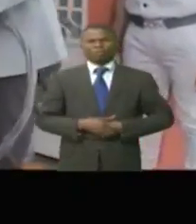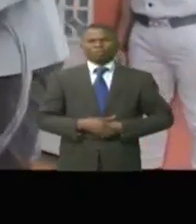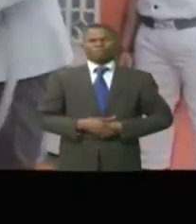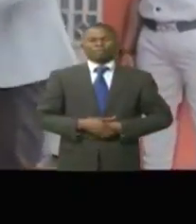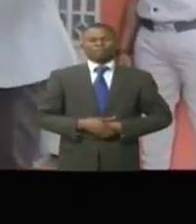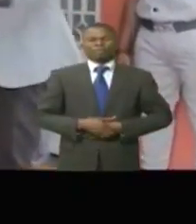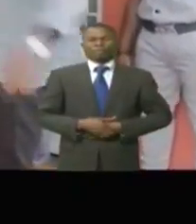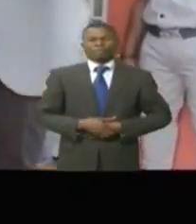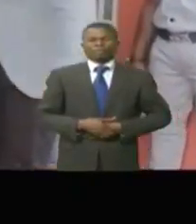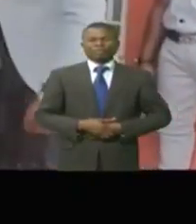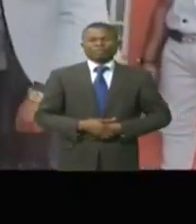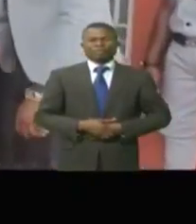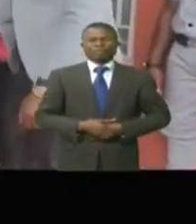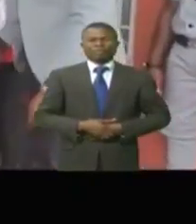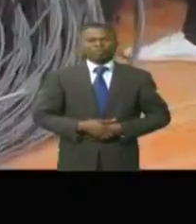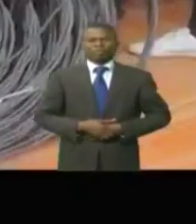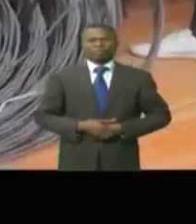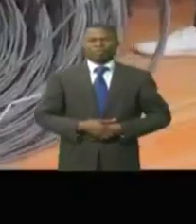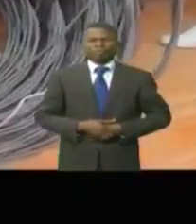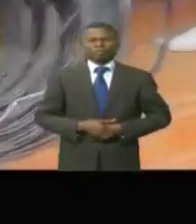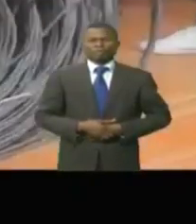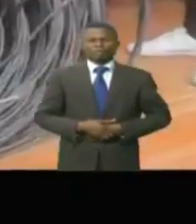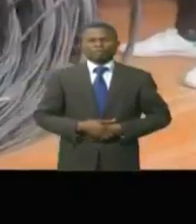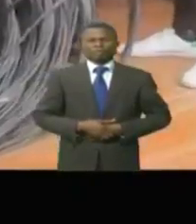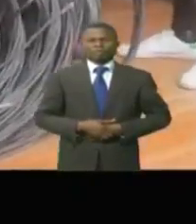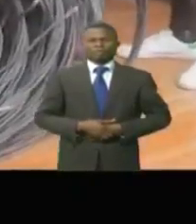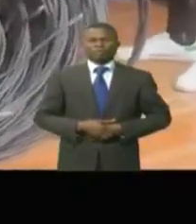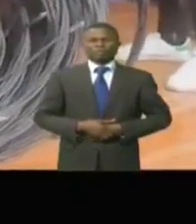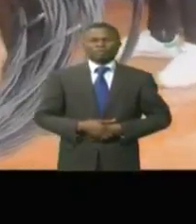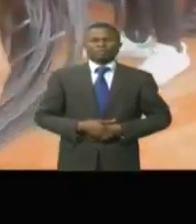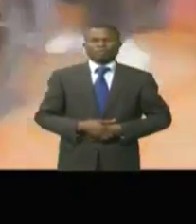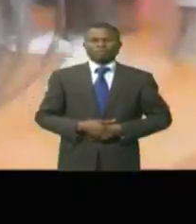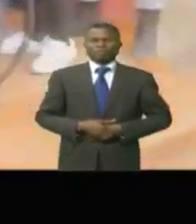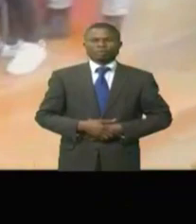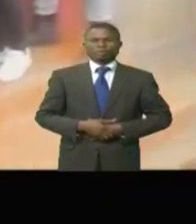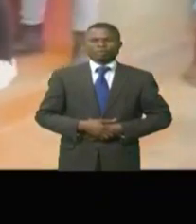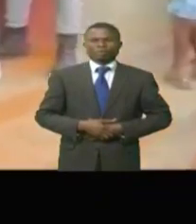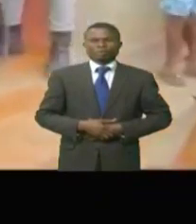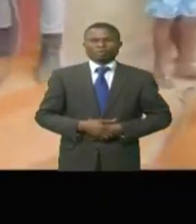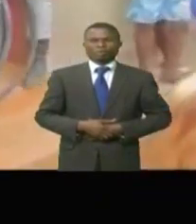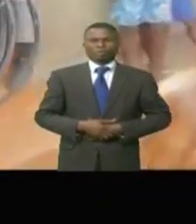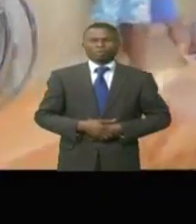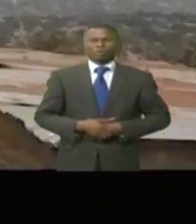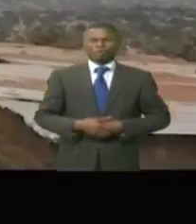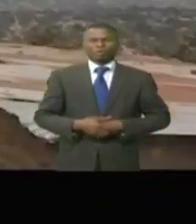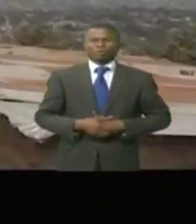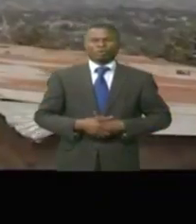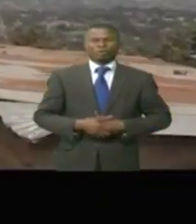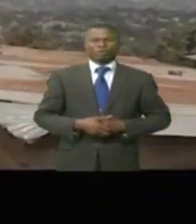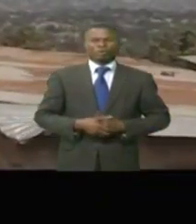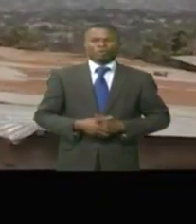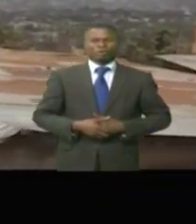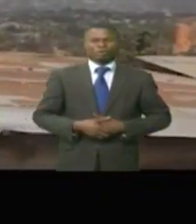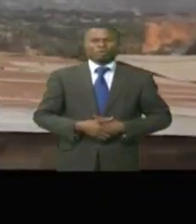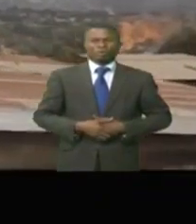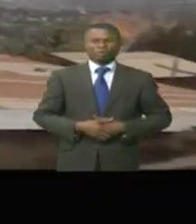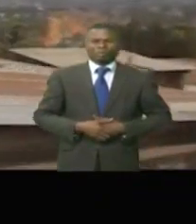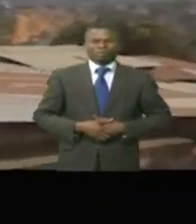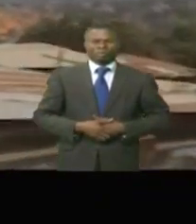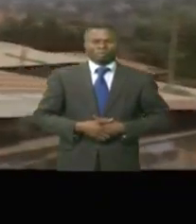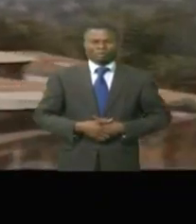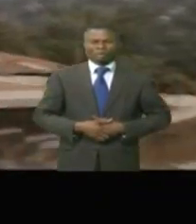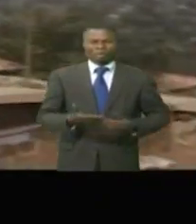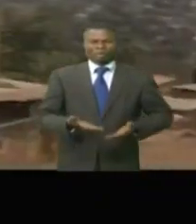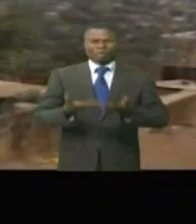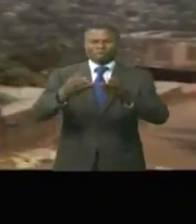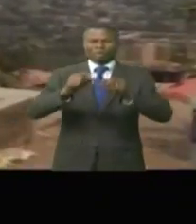électriques vétustes de certaines avenues de la commune de Mongafula vont être remplacés. 1800 mètres de ces conducteurs du courant